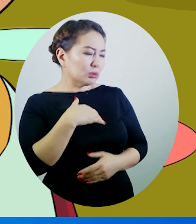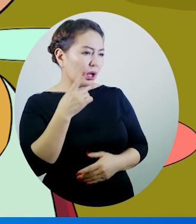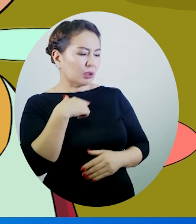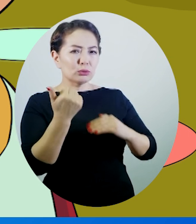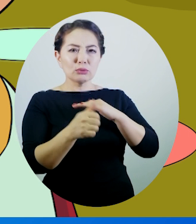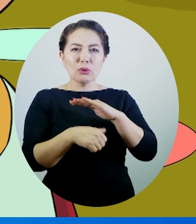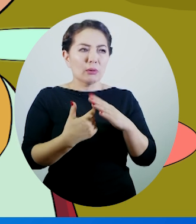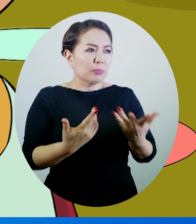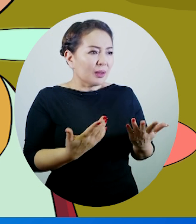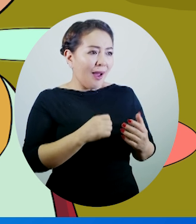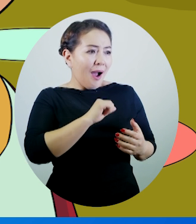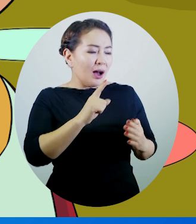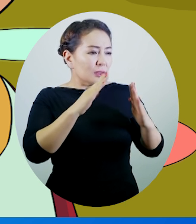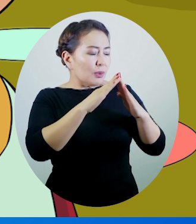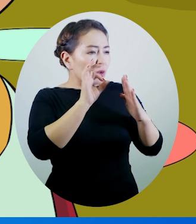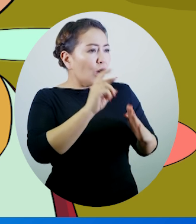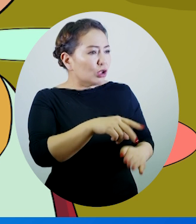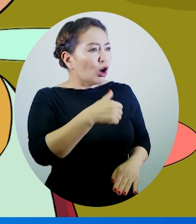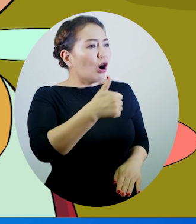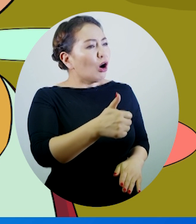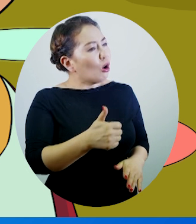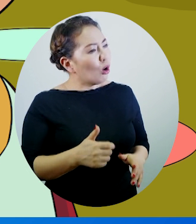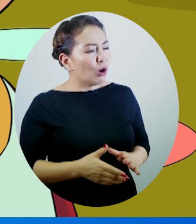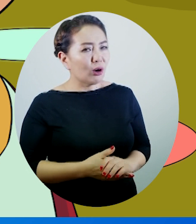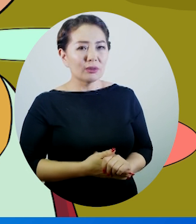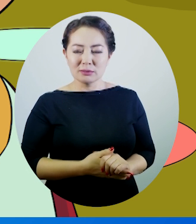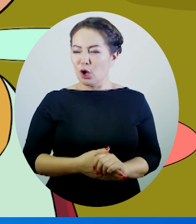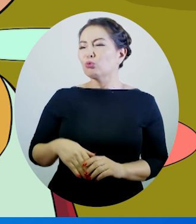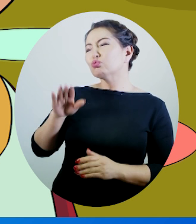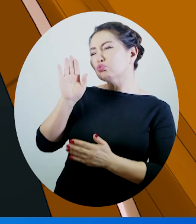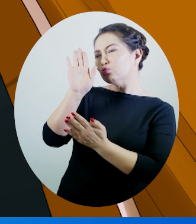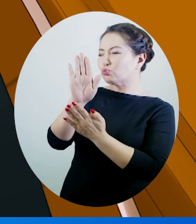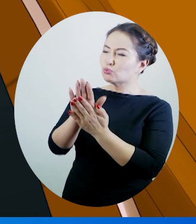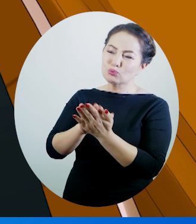Сайн байна уу та? Питгийд харин төөрчгөөд хазуулж танаа байшинг оллоо.